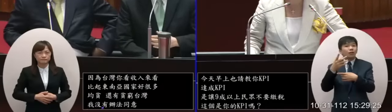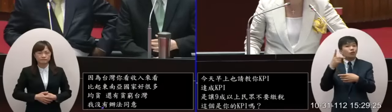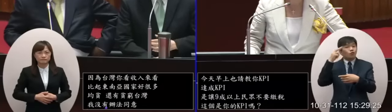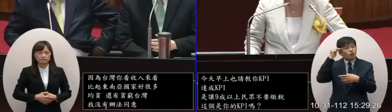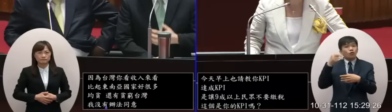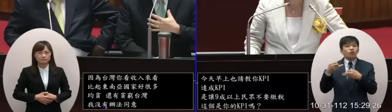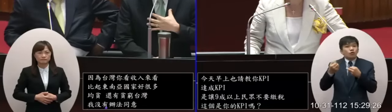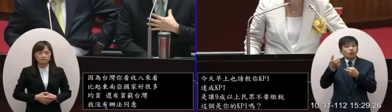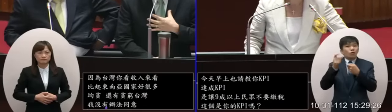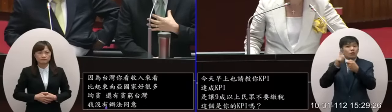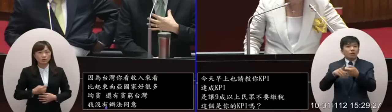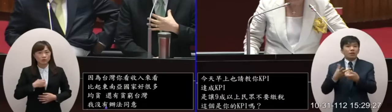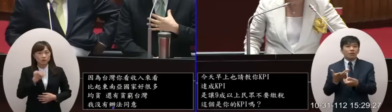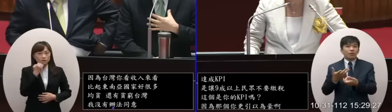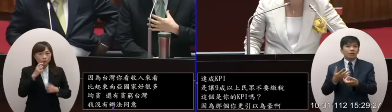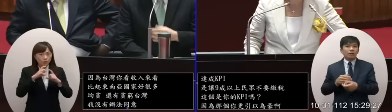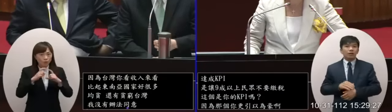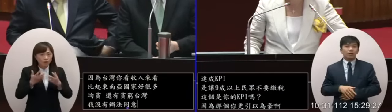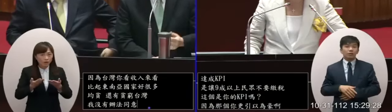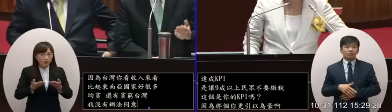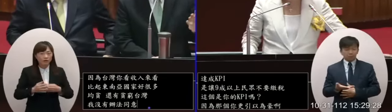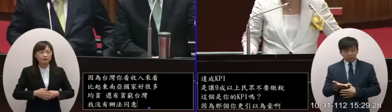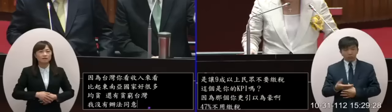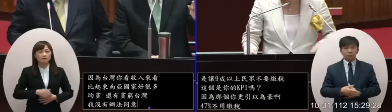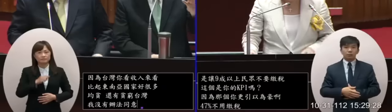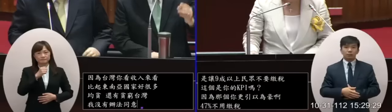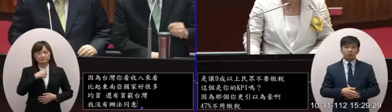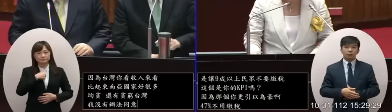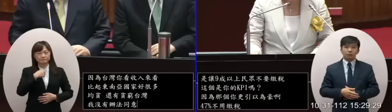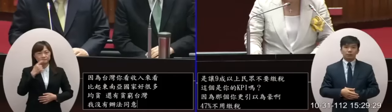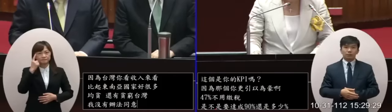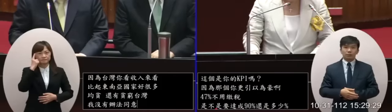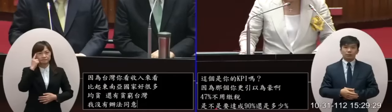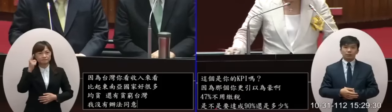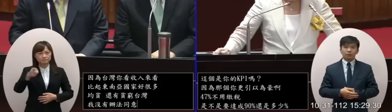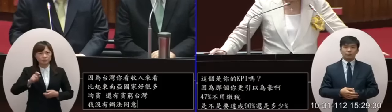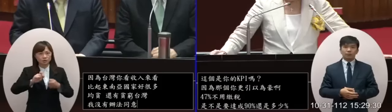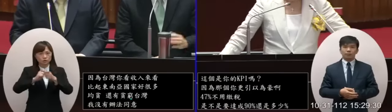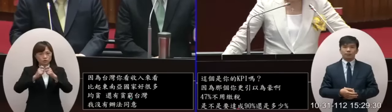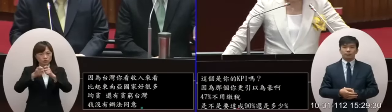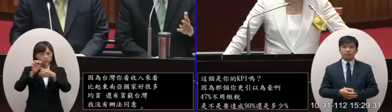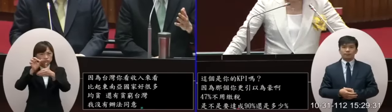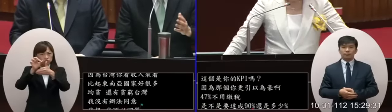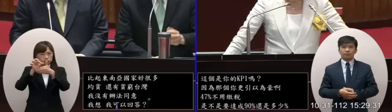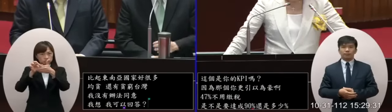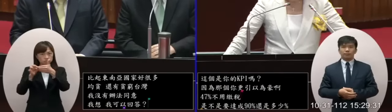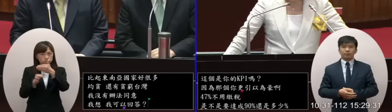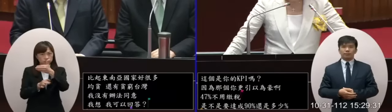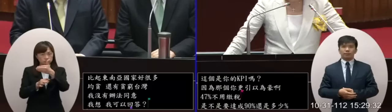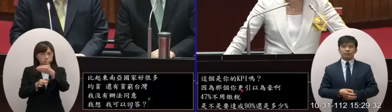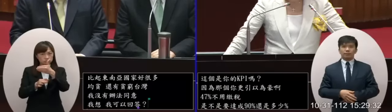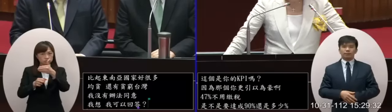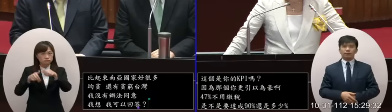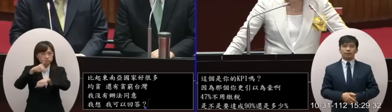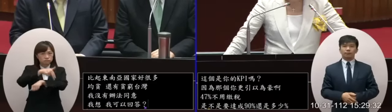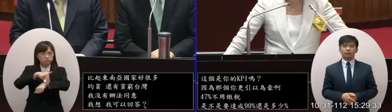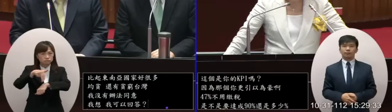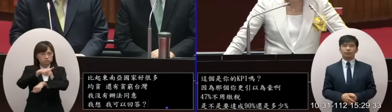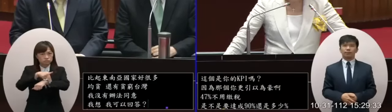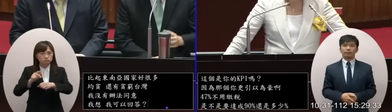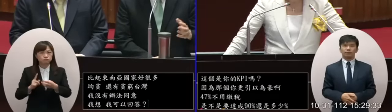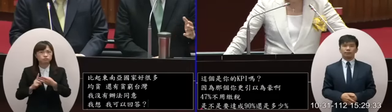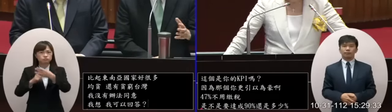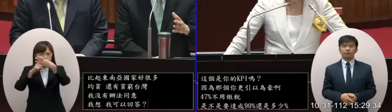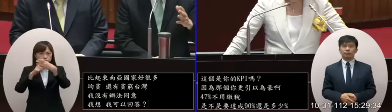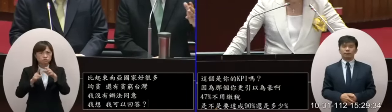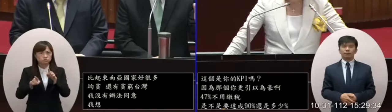政绩呢？ 我可以回答。 可以，对。 我想税制的这一个来设计呢，最主要的就是